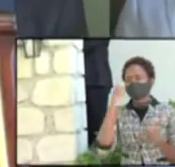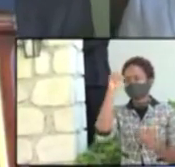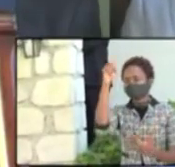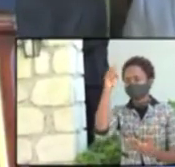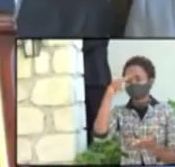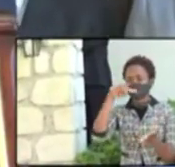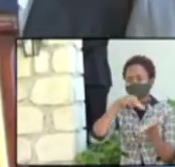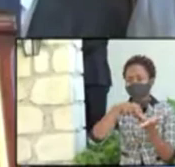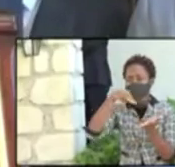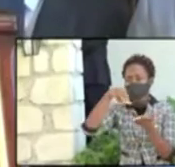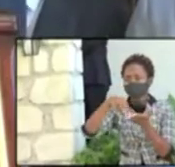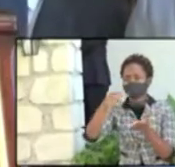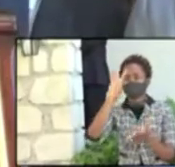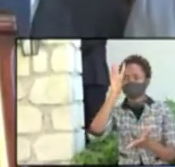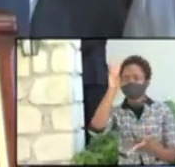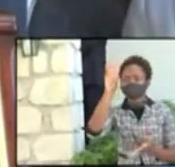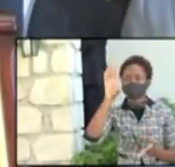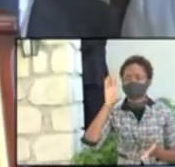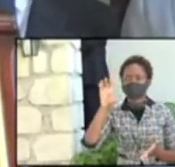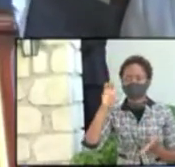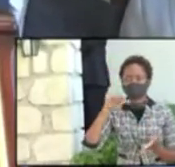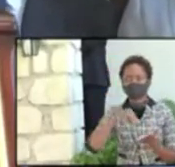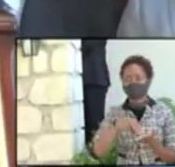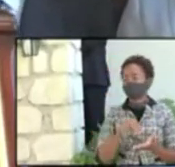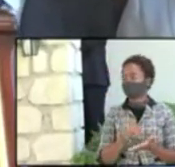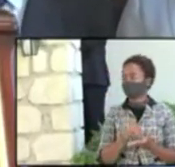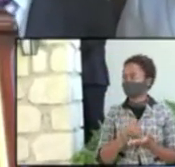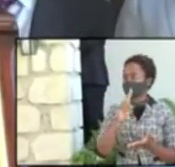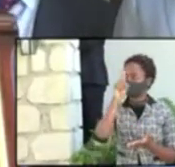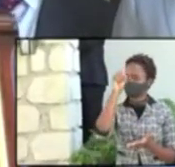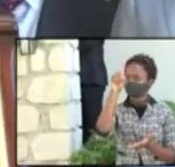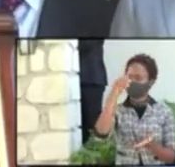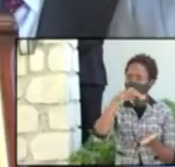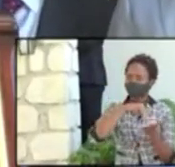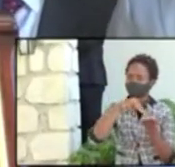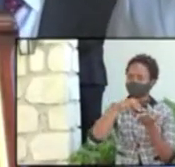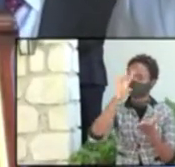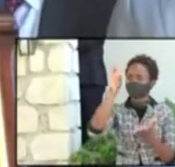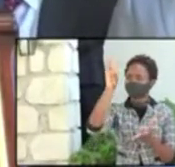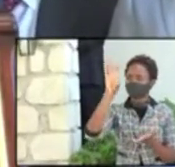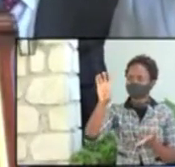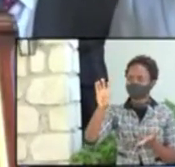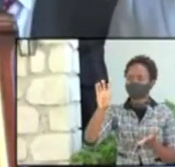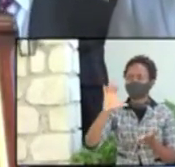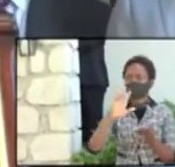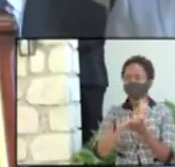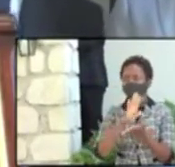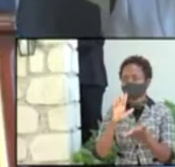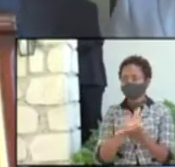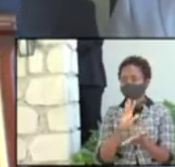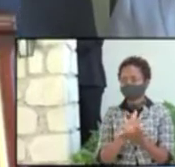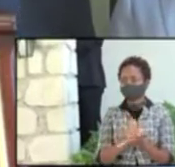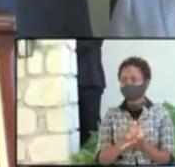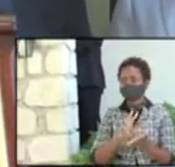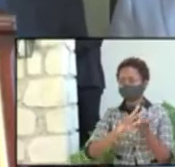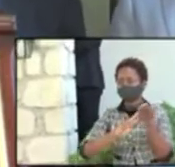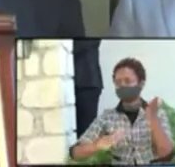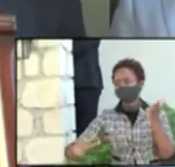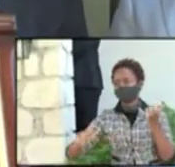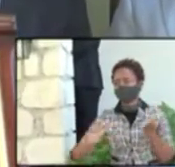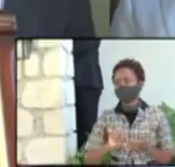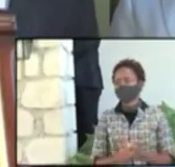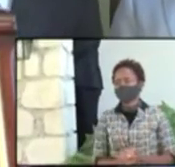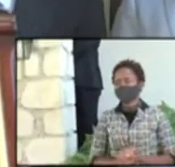1 600 000, c'est ça déjà? Oui. 1 700 000 formulaires vierges. Et